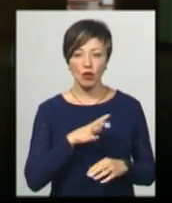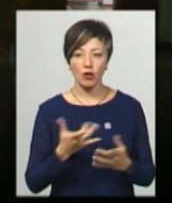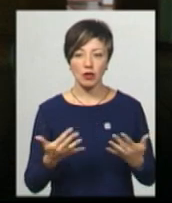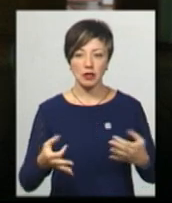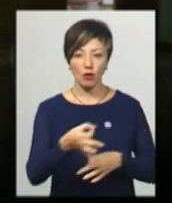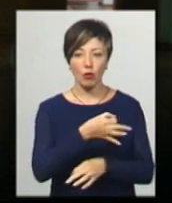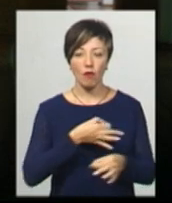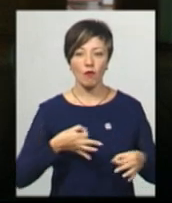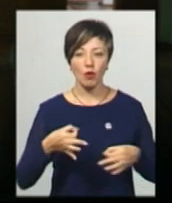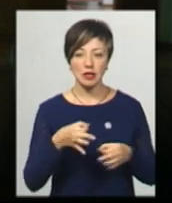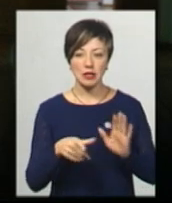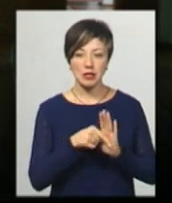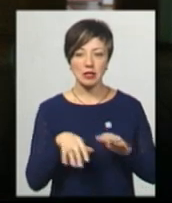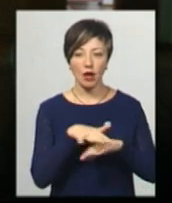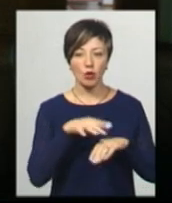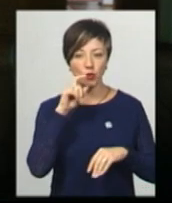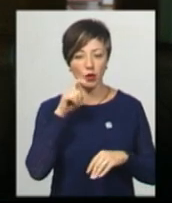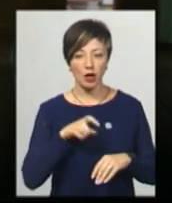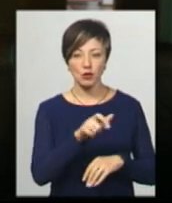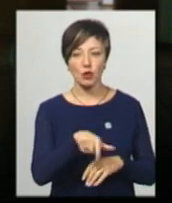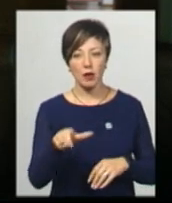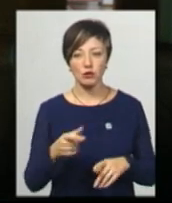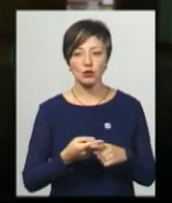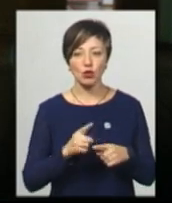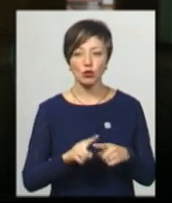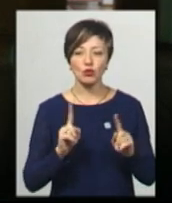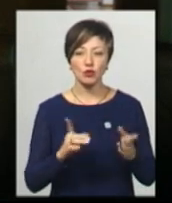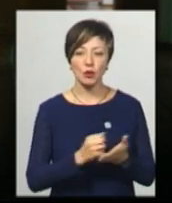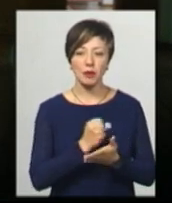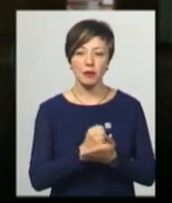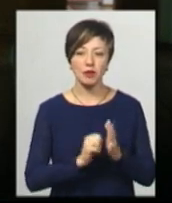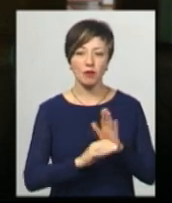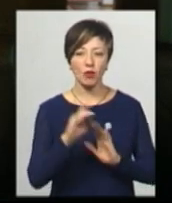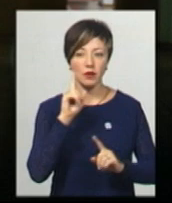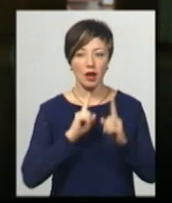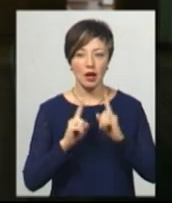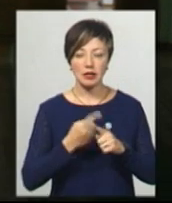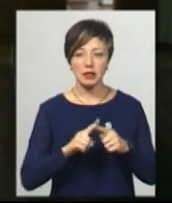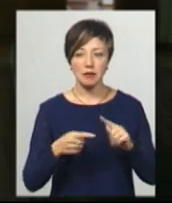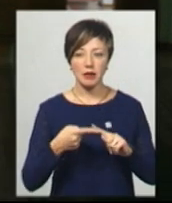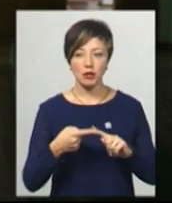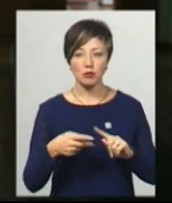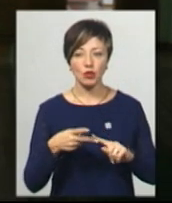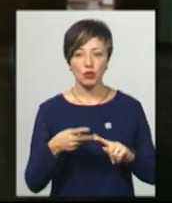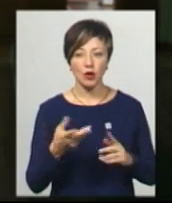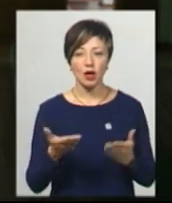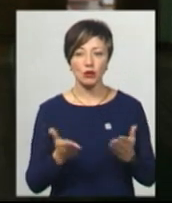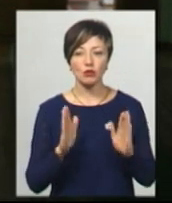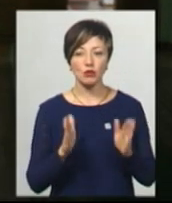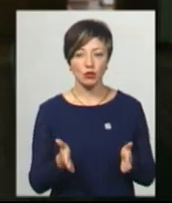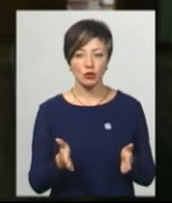обговорення з народом України, з громадськістю того, що буде прийматися в Верховній Раді. Це перше. І по-друге, якщо там